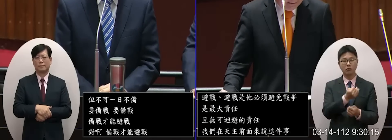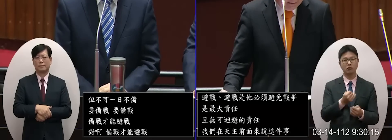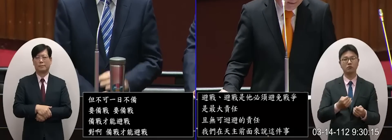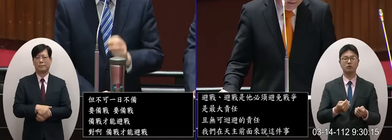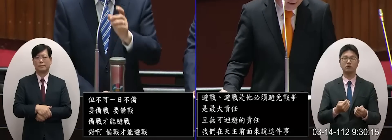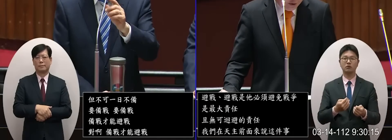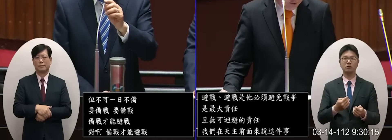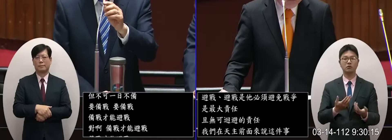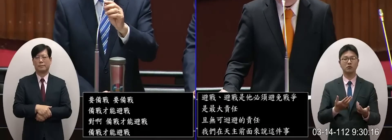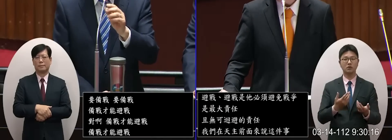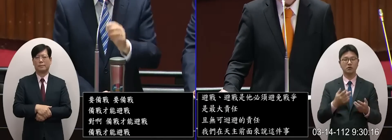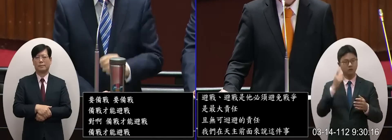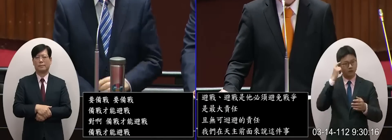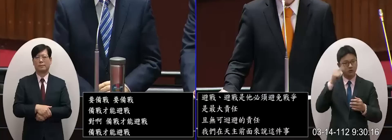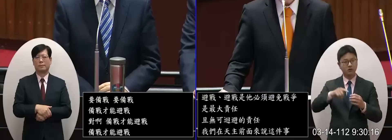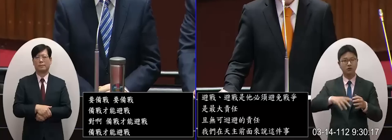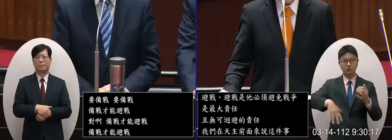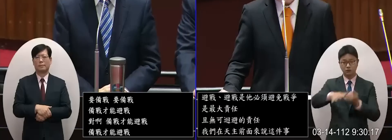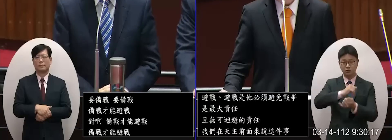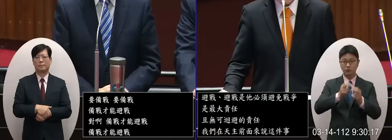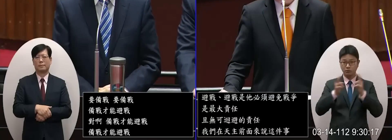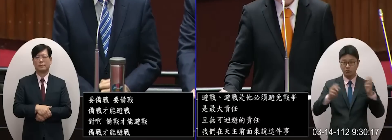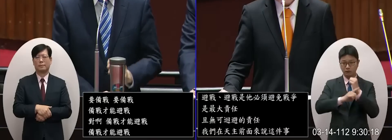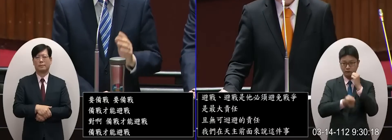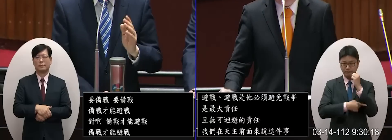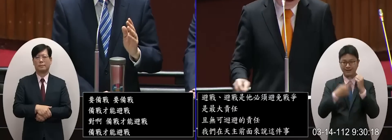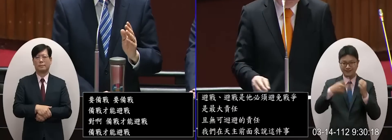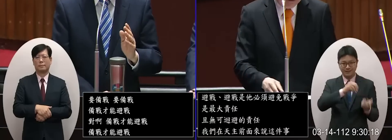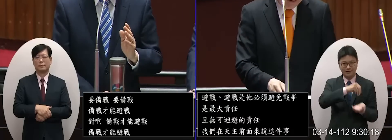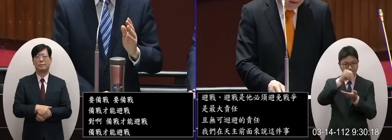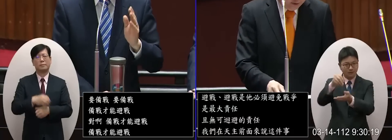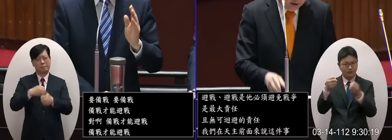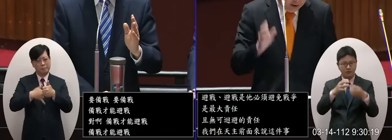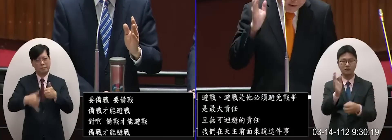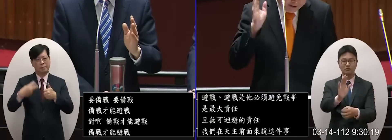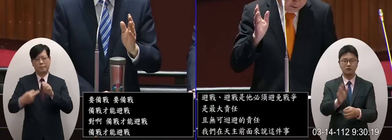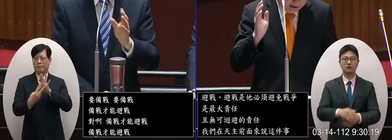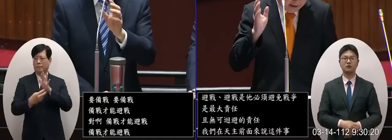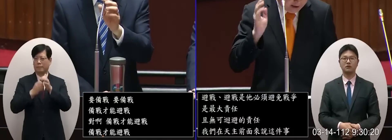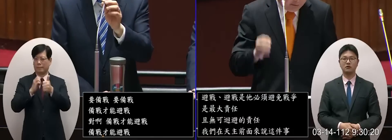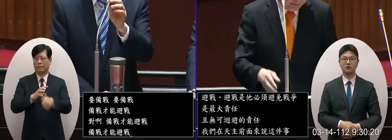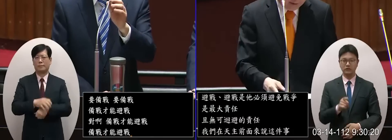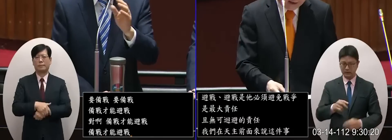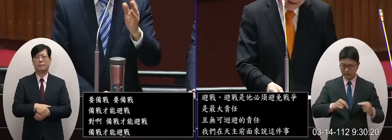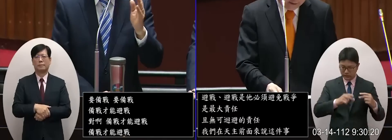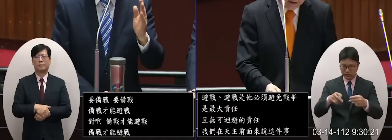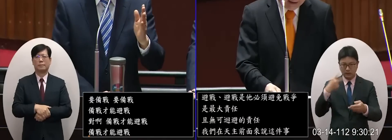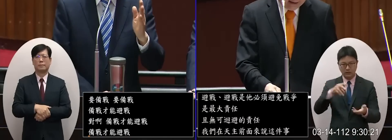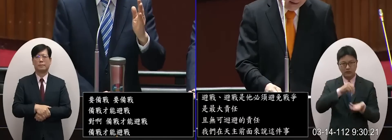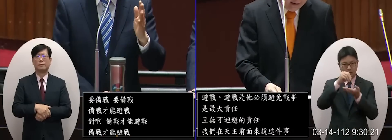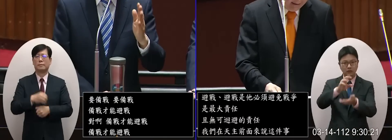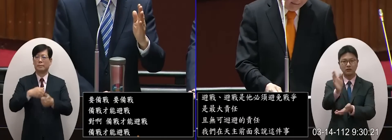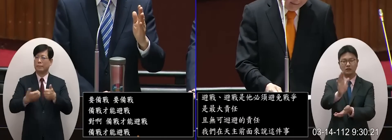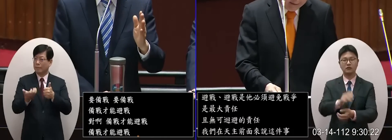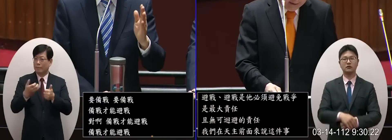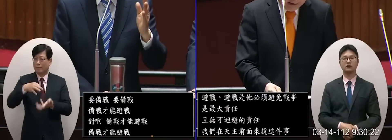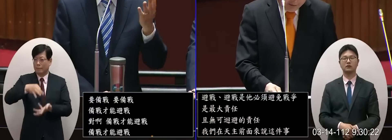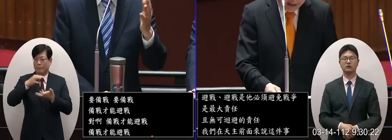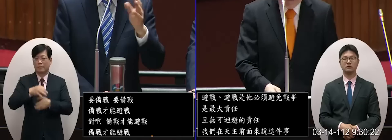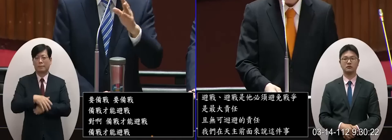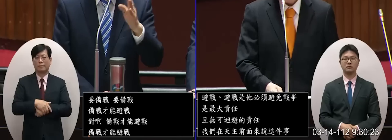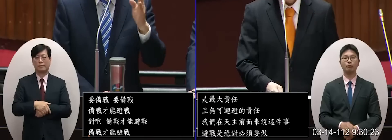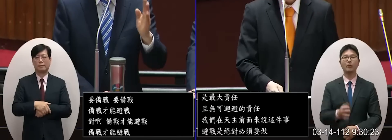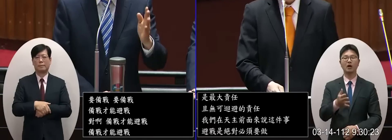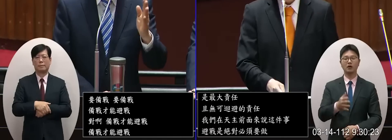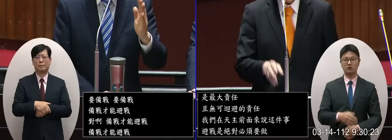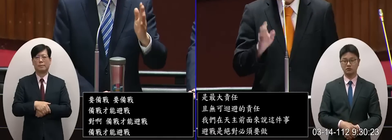长，这个全动法千万不要再拿出来， 委员，我想跟你讲， 全动法修正案千万不要再拿出来。 委员，我刚才讲过哈， 因